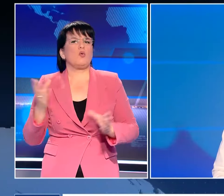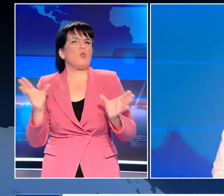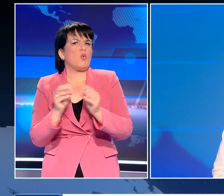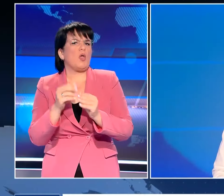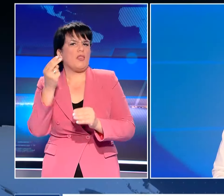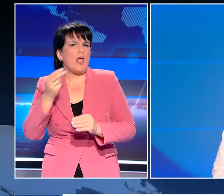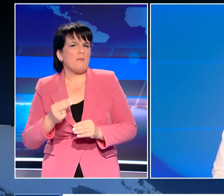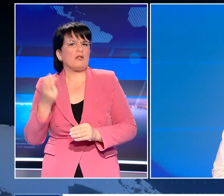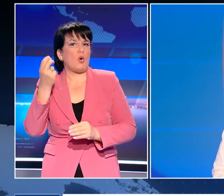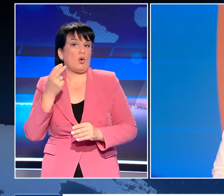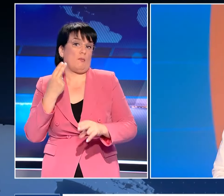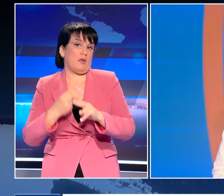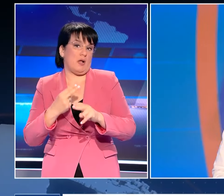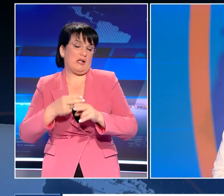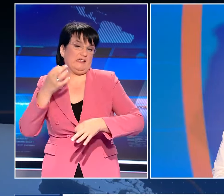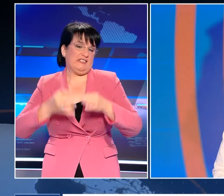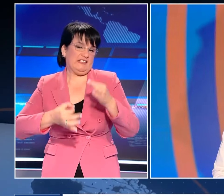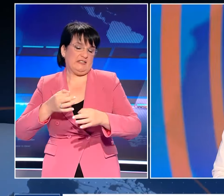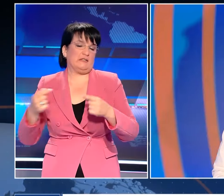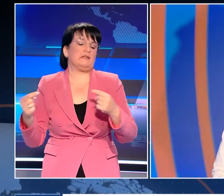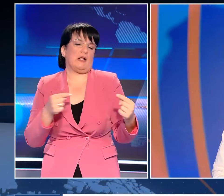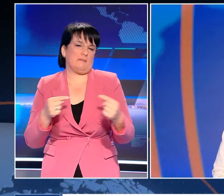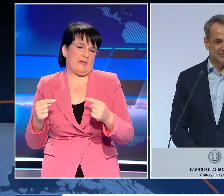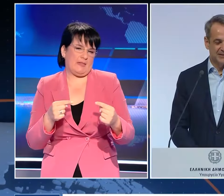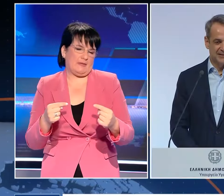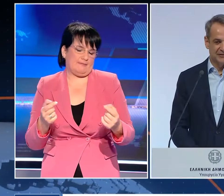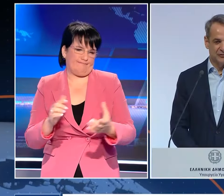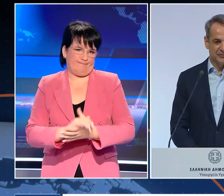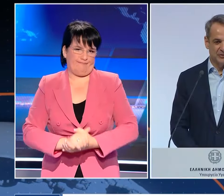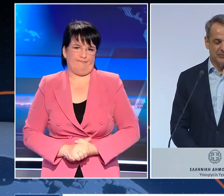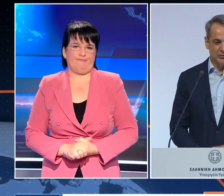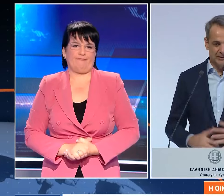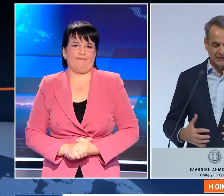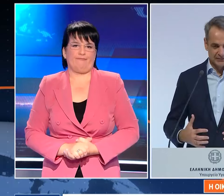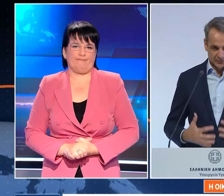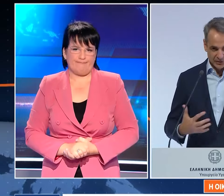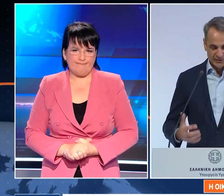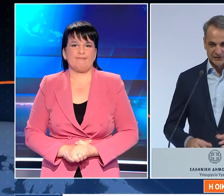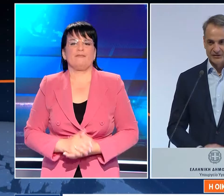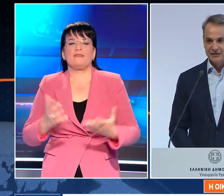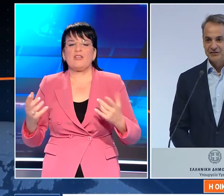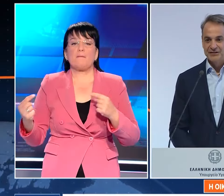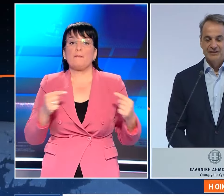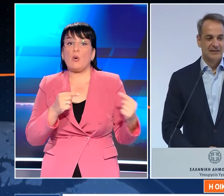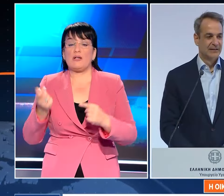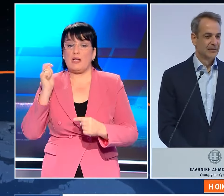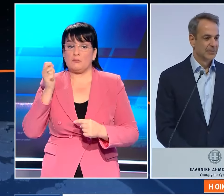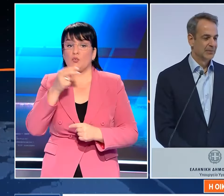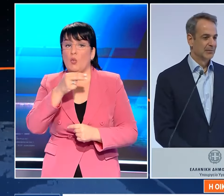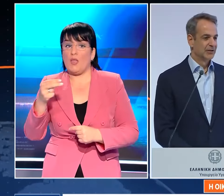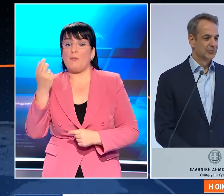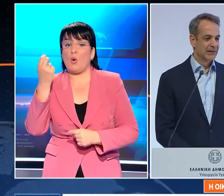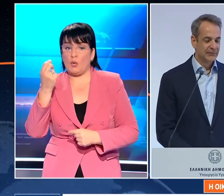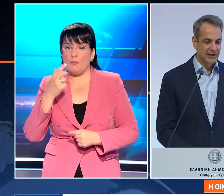άλλων να βρίσκεται στο επίκεντρο της πολιτικής αντιπαράθεσης. Επέστρεψε η οικονομία στο γήπεδο της πολιτικής αντιπαράθεσης μετά